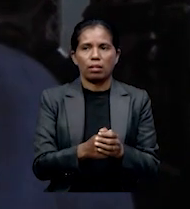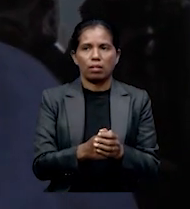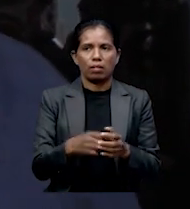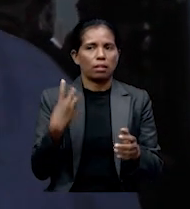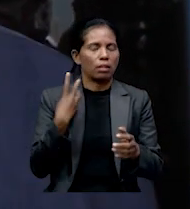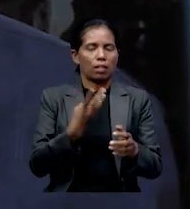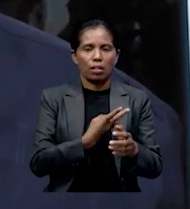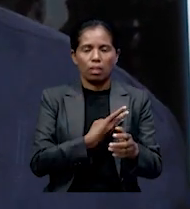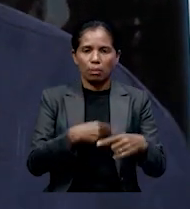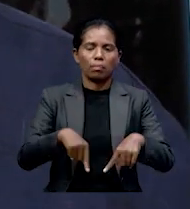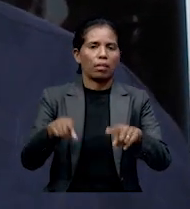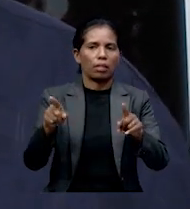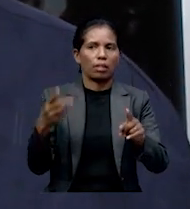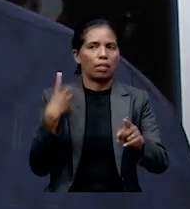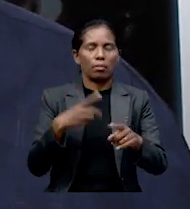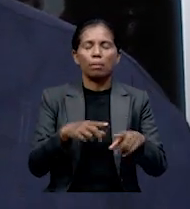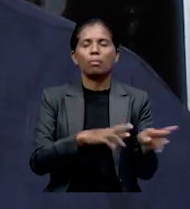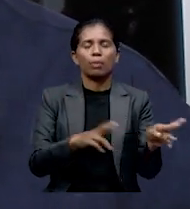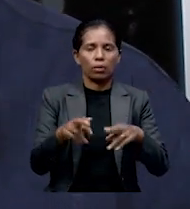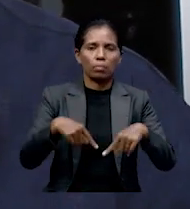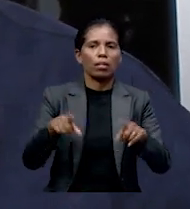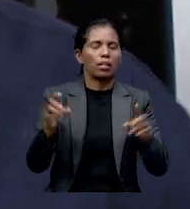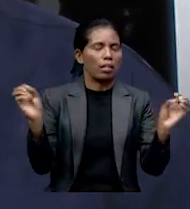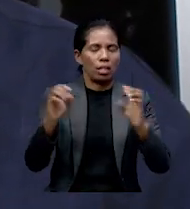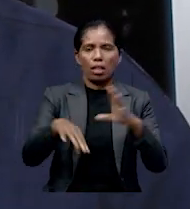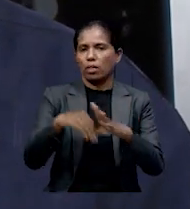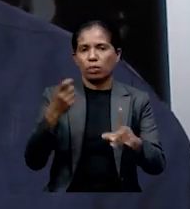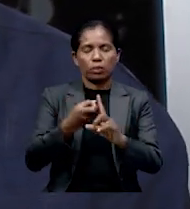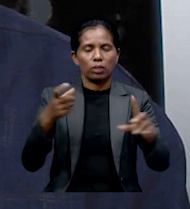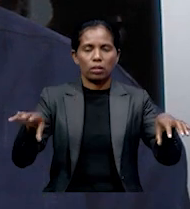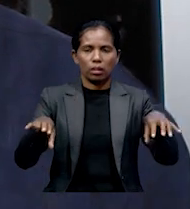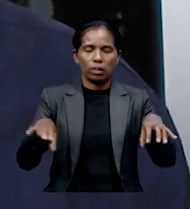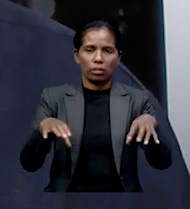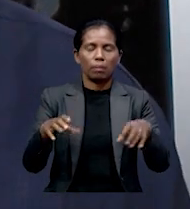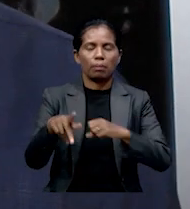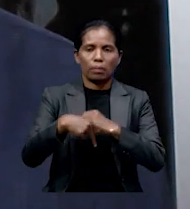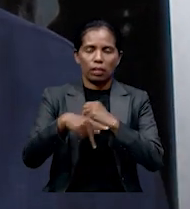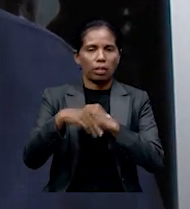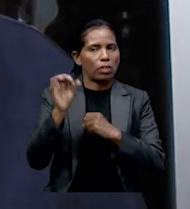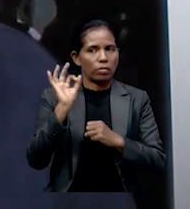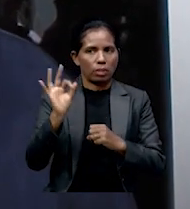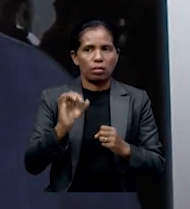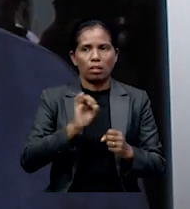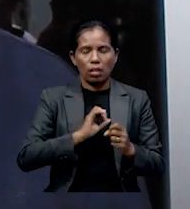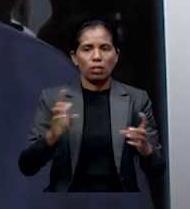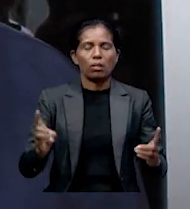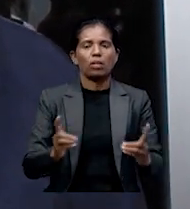ambar pronto baba mas lá os resigna Hawa ema hakpiler, hawa frente, hawa